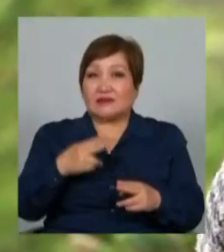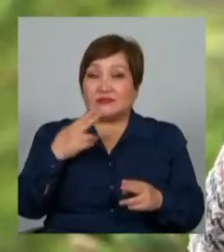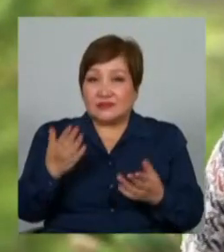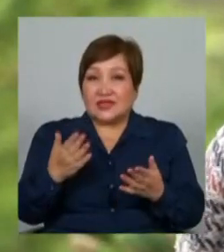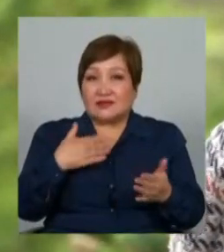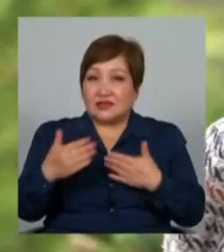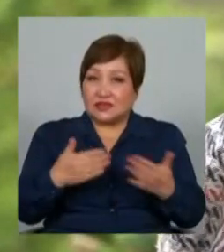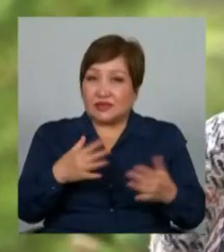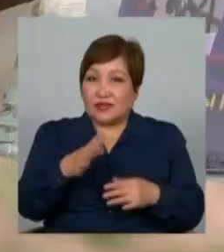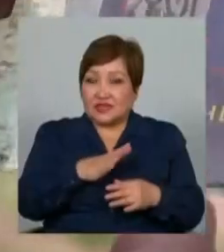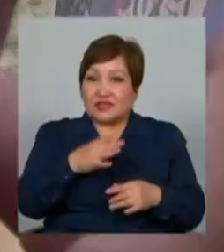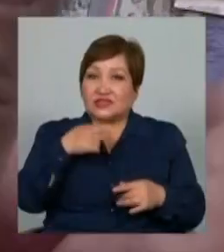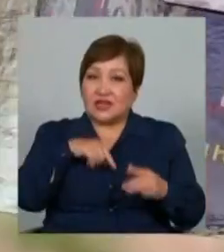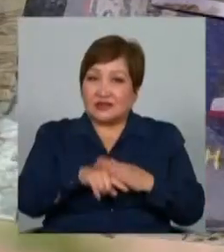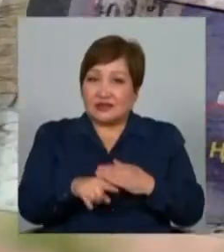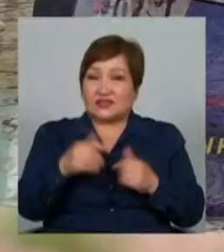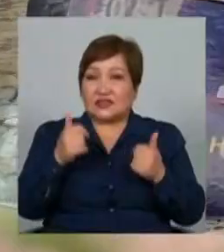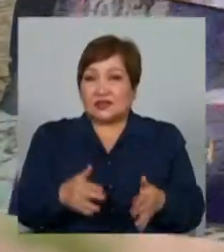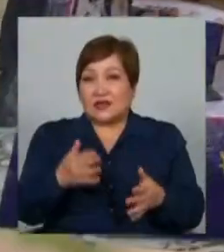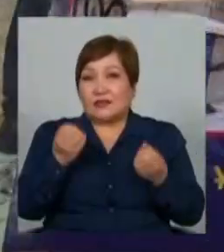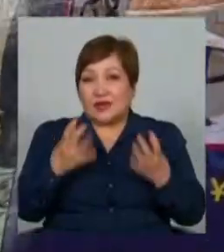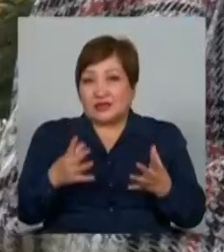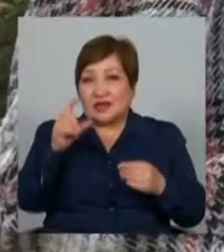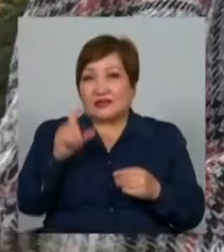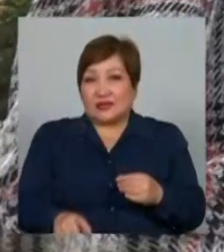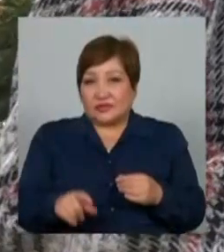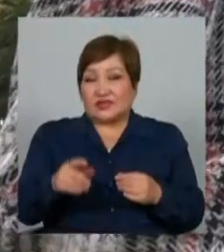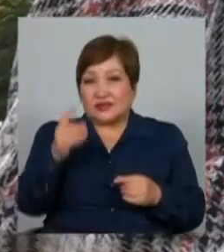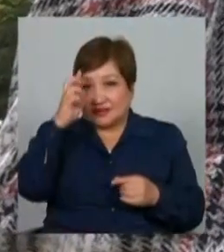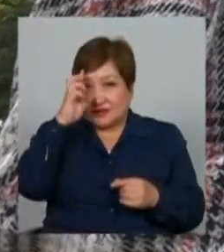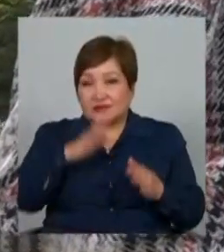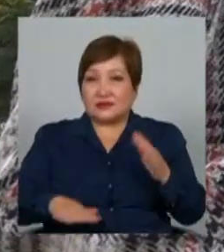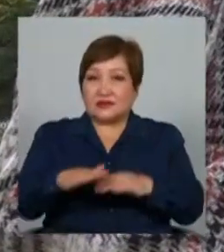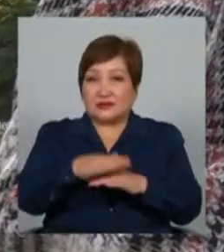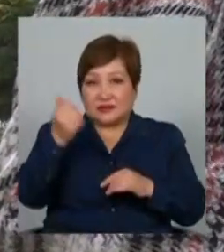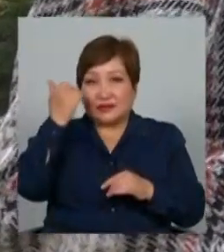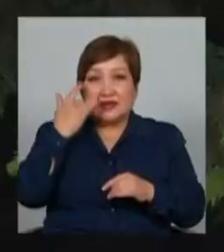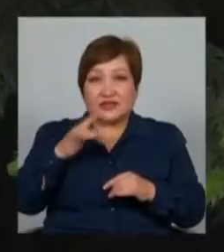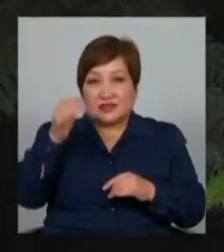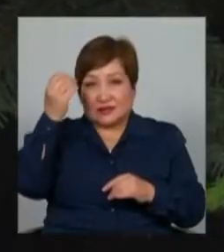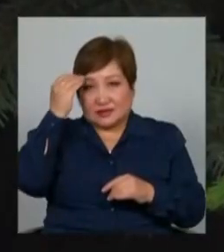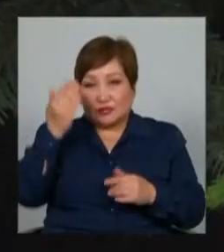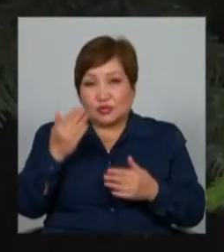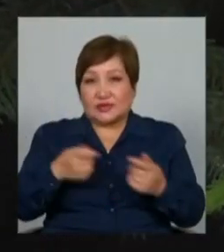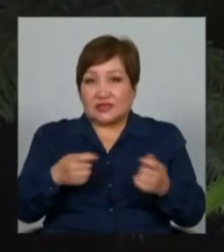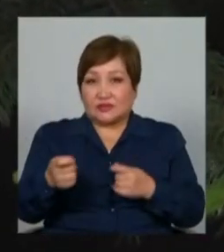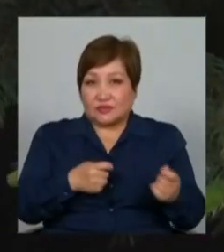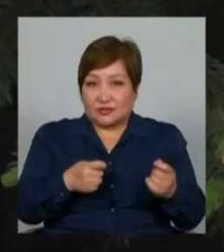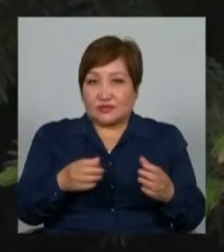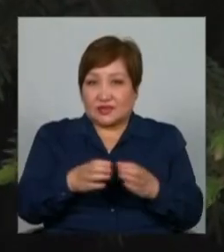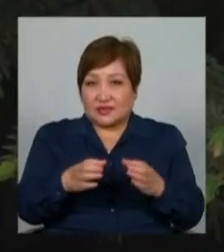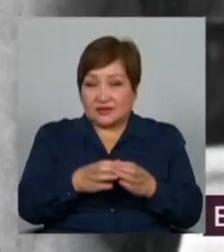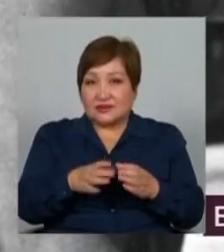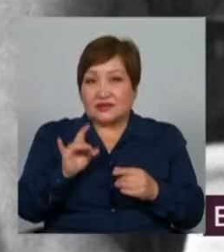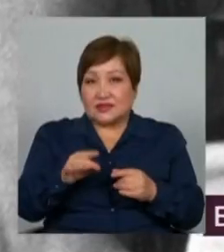айтады. Жаны жайсаң, қарапайым тұлғаның ел есінде мәңгі қалатыны хақ дейді. Бүгінде өзі басқарып отырған білім ордасындағы грек-рим спорт